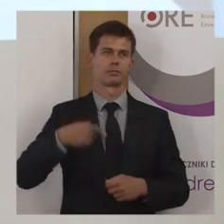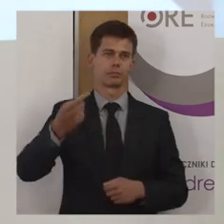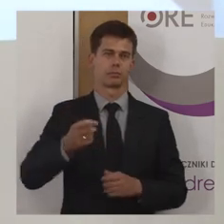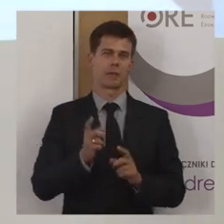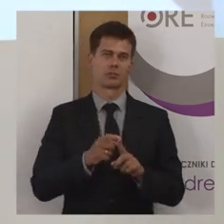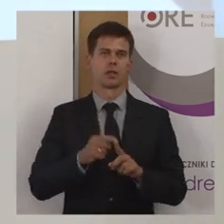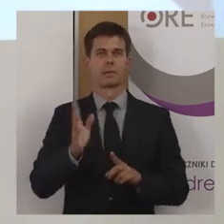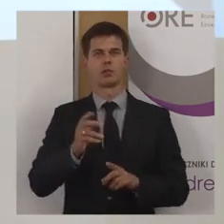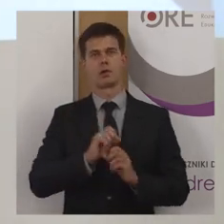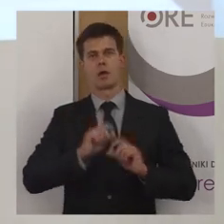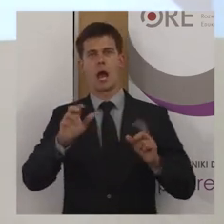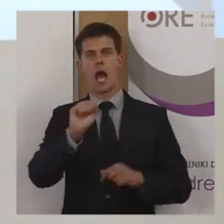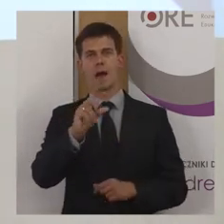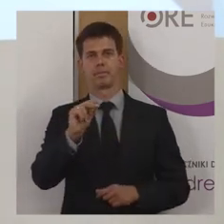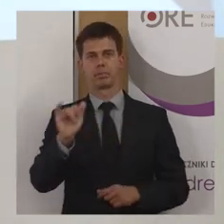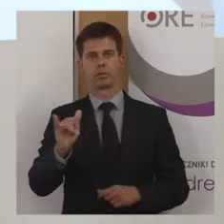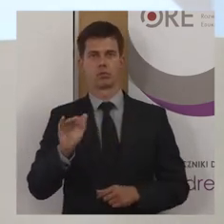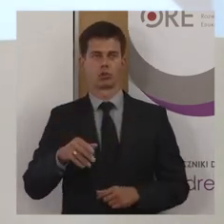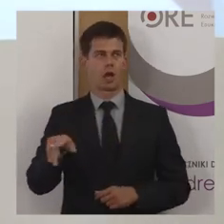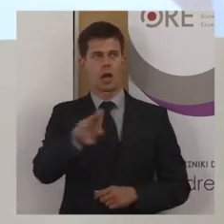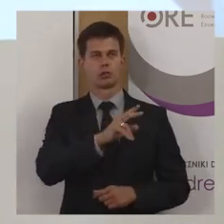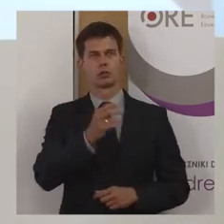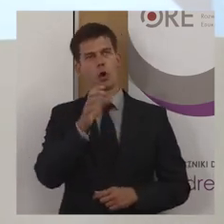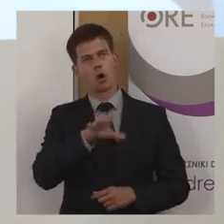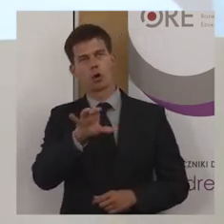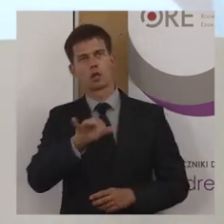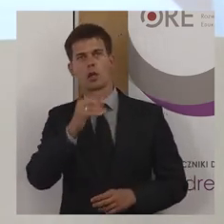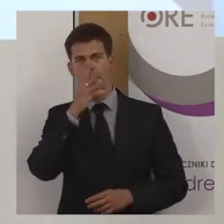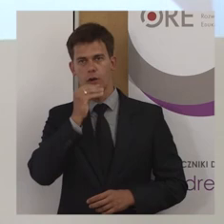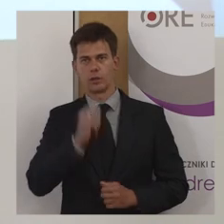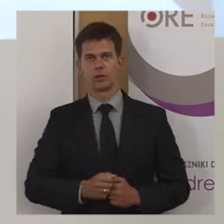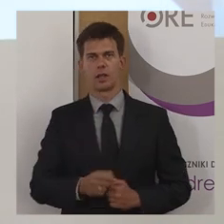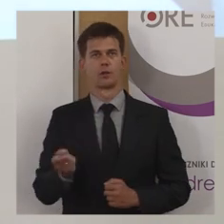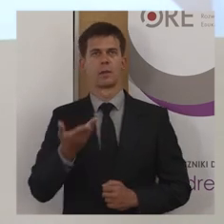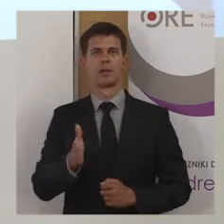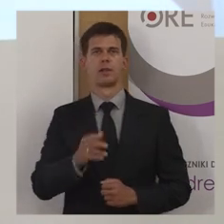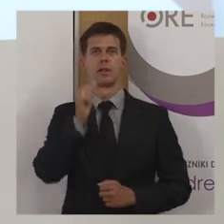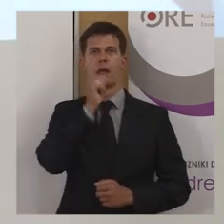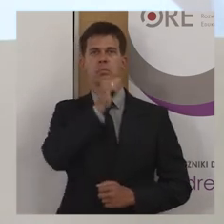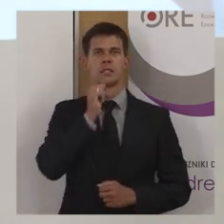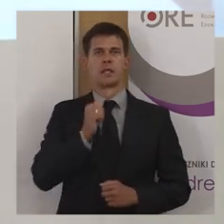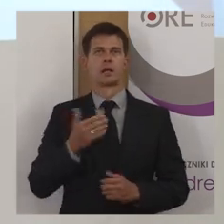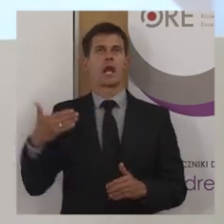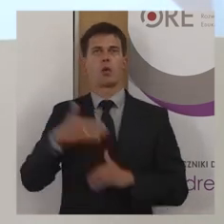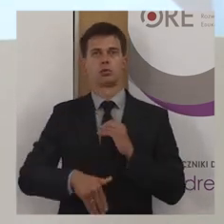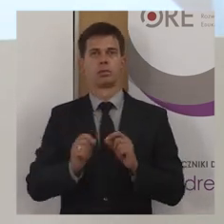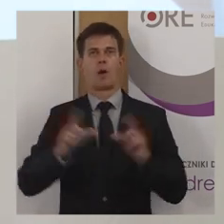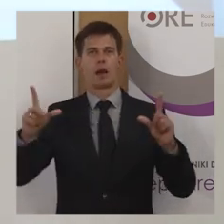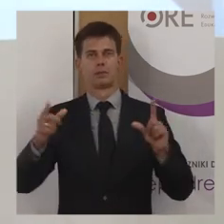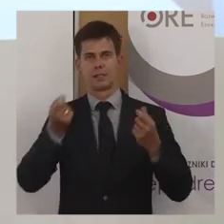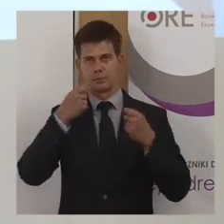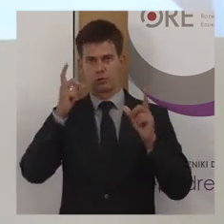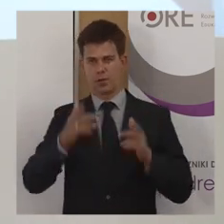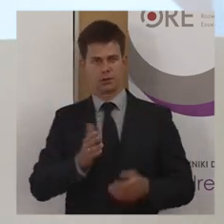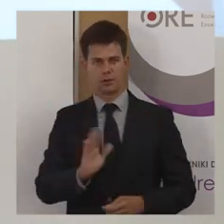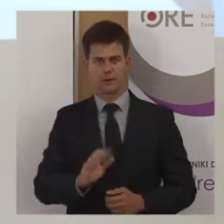tej platformy. Także jakby to nie będzie tak, że to będzie pokazane na koniec projektu dopiero. I